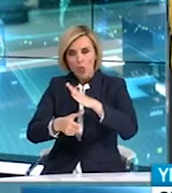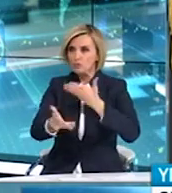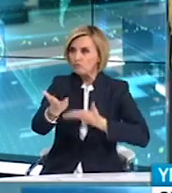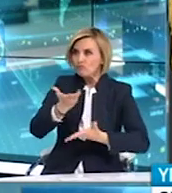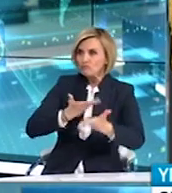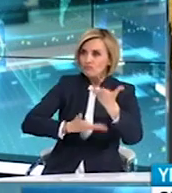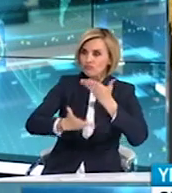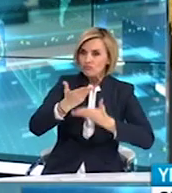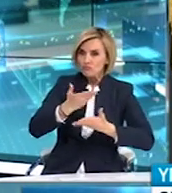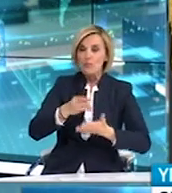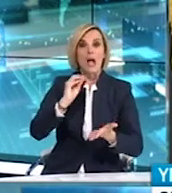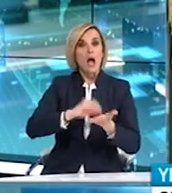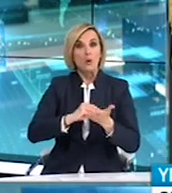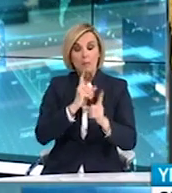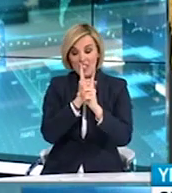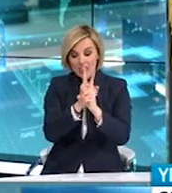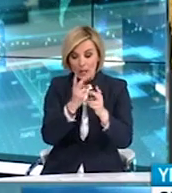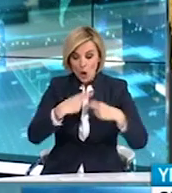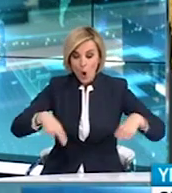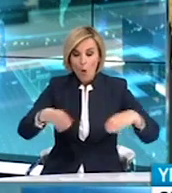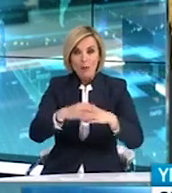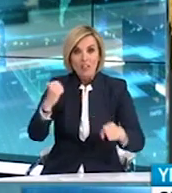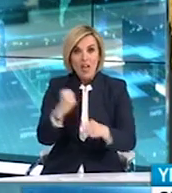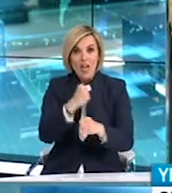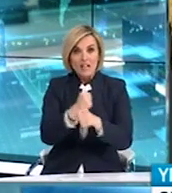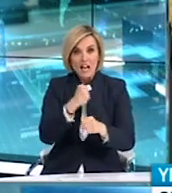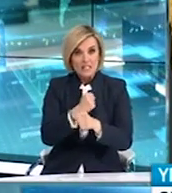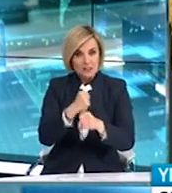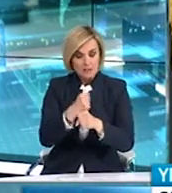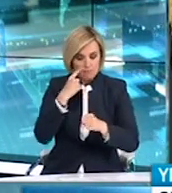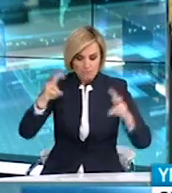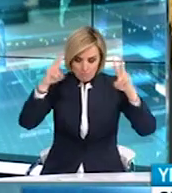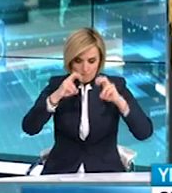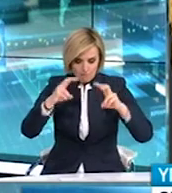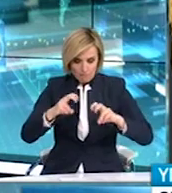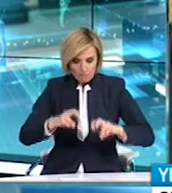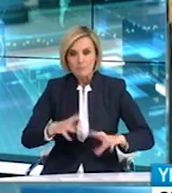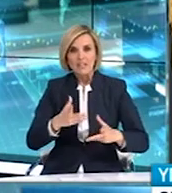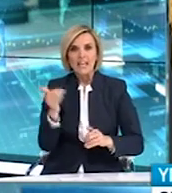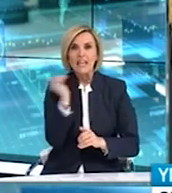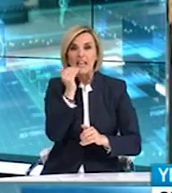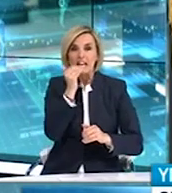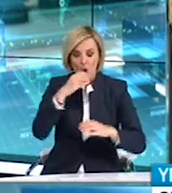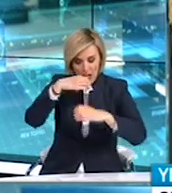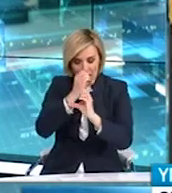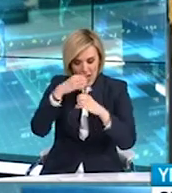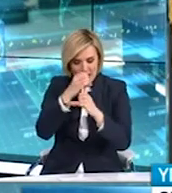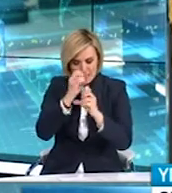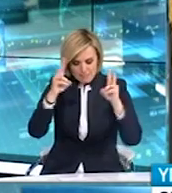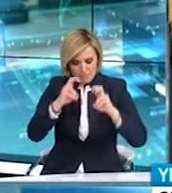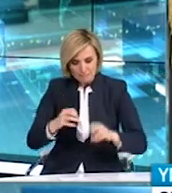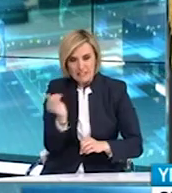Επιπρόσθετα, η ειδική ομάδα εργασίας θα εξετάσει τις προδιαγραφές για χρήση ταχαίων εργαστηριακών δοκιμασιών σχετικά με τον νέο